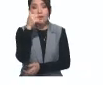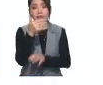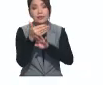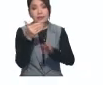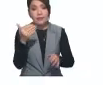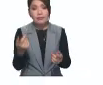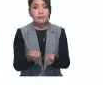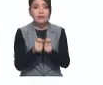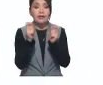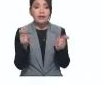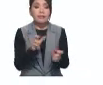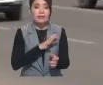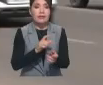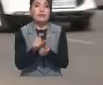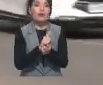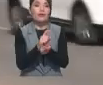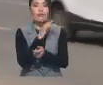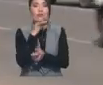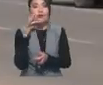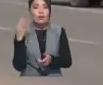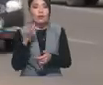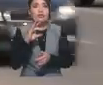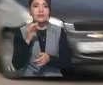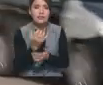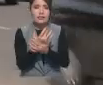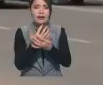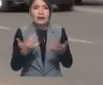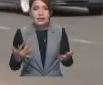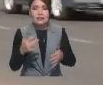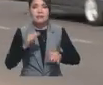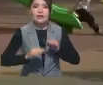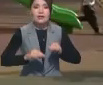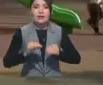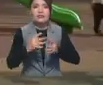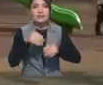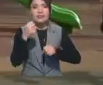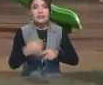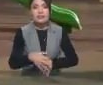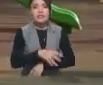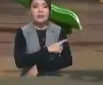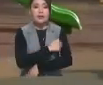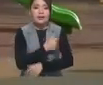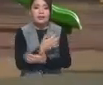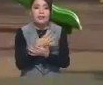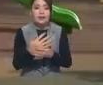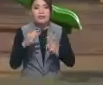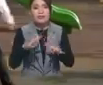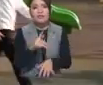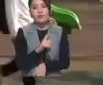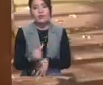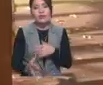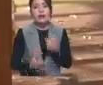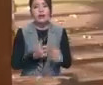время произошли значительные перемены. Преобразования в социальной сфере, благоустройстве областного центра Жесказгана радуют местных жителей,